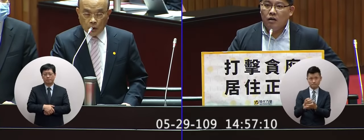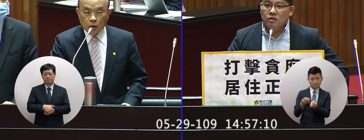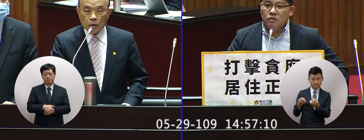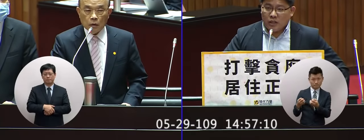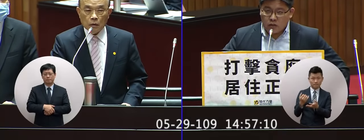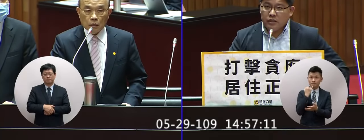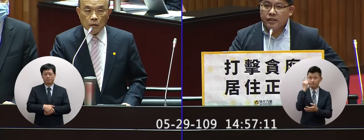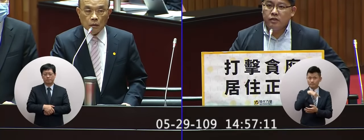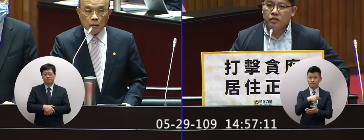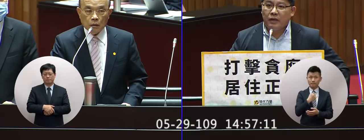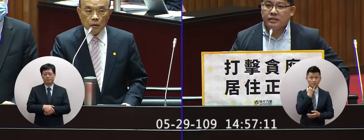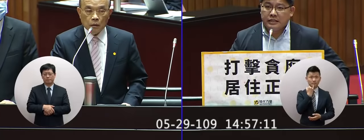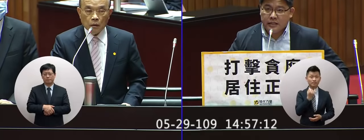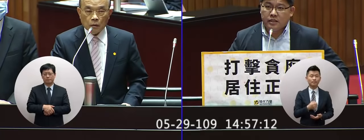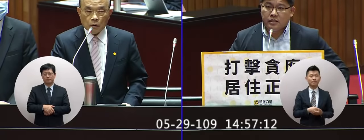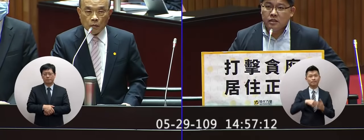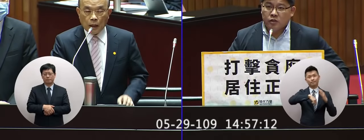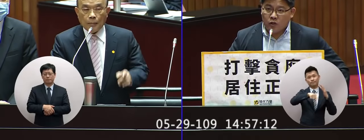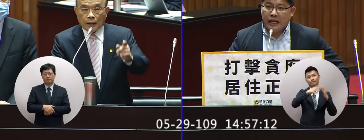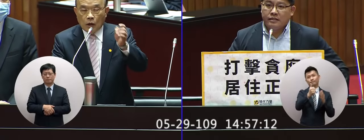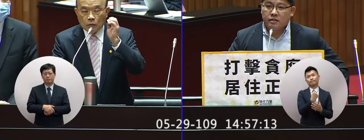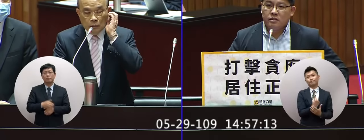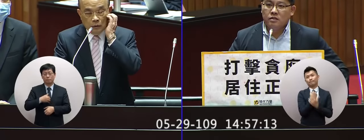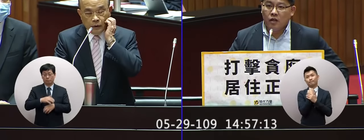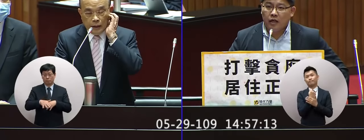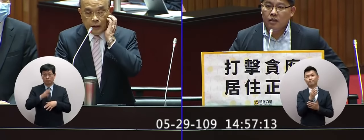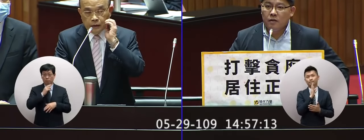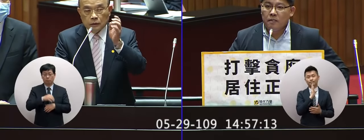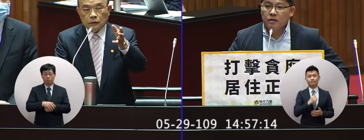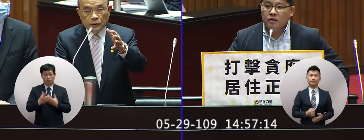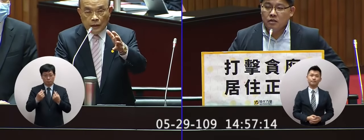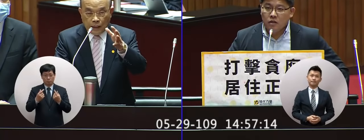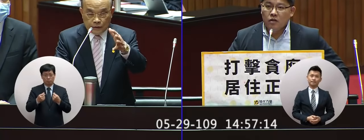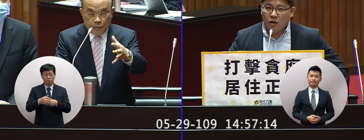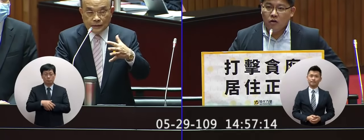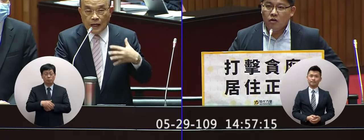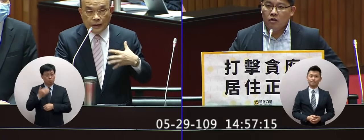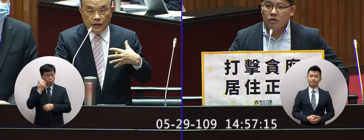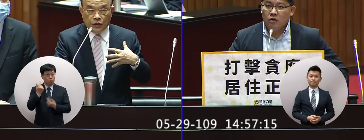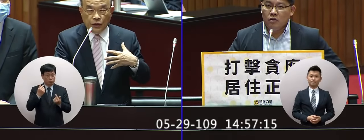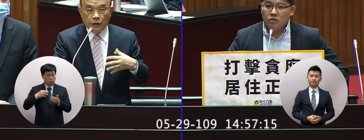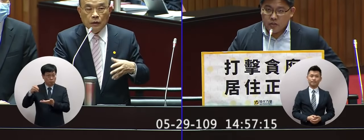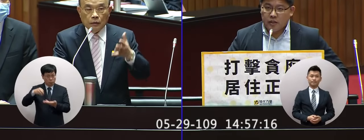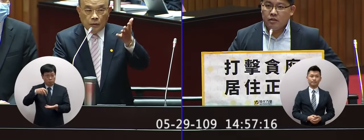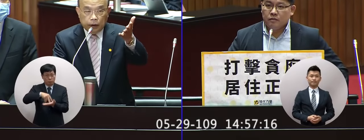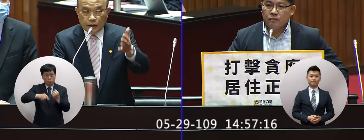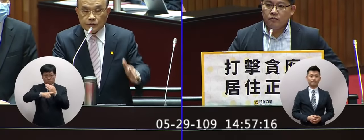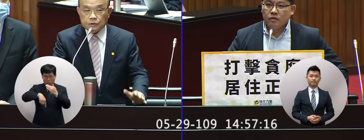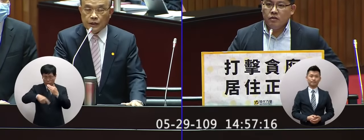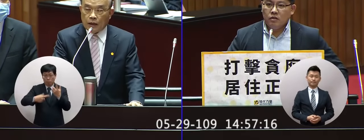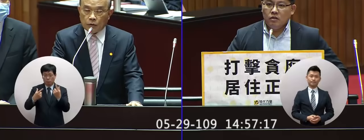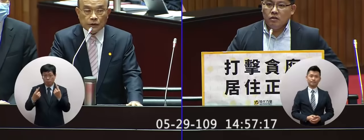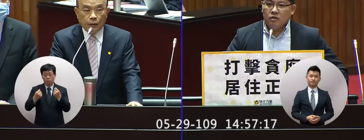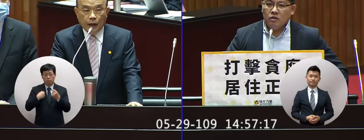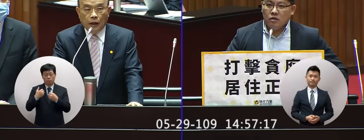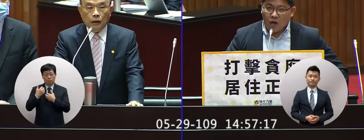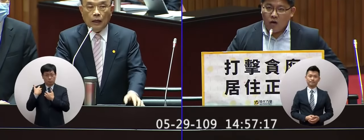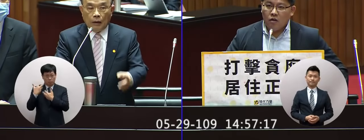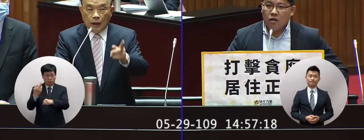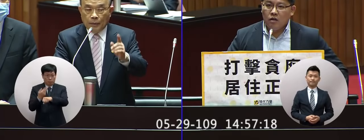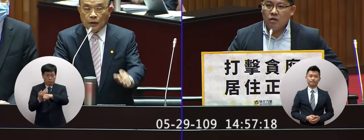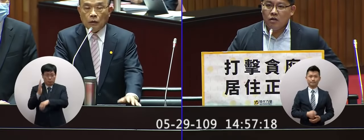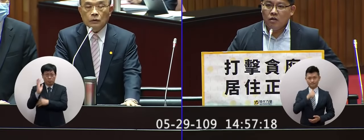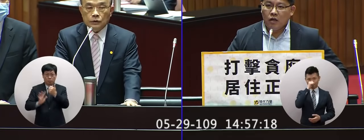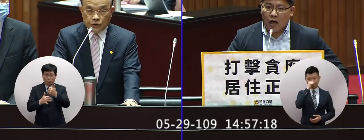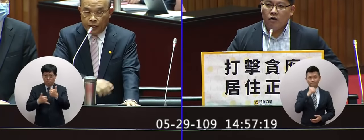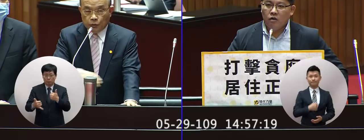使嘛吼？ 嗯， 我相信院长你嘛是支持 这种打击。那今麦上来的议员，我一定是请罗政委哈，